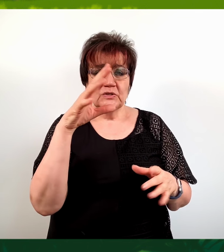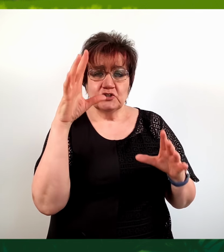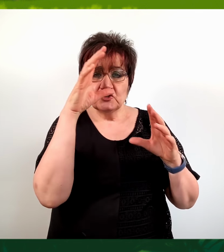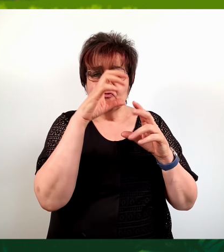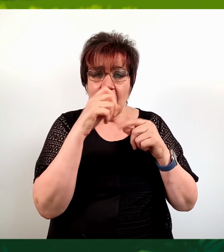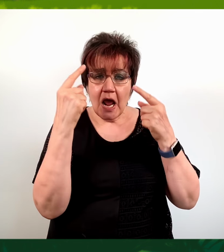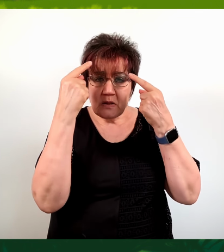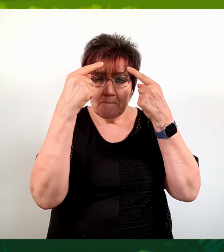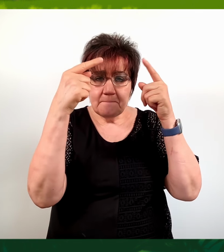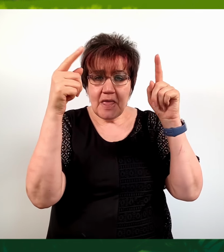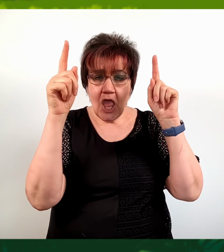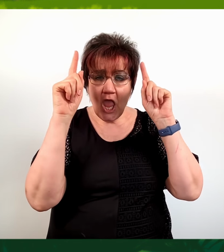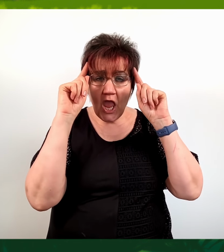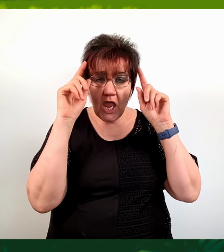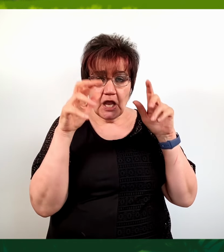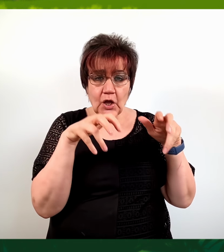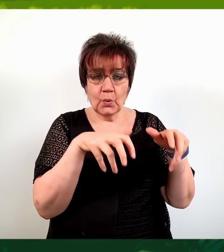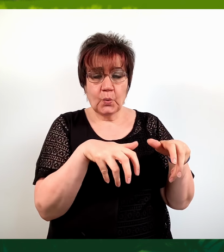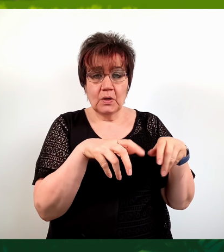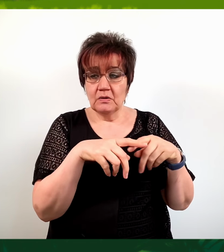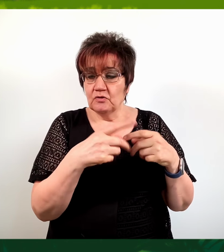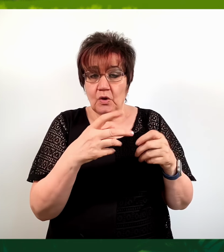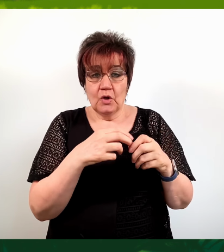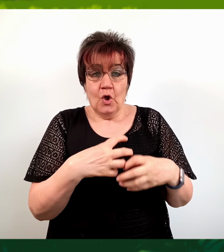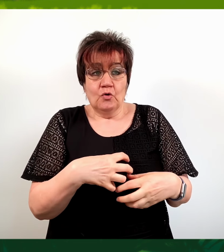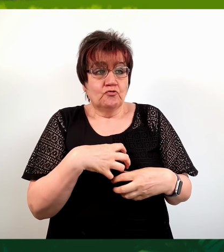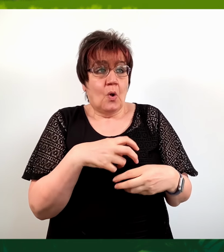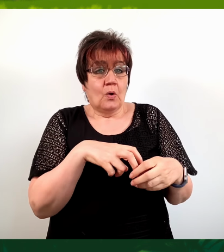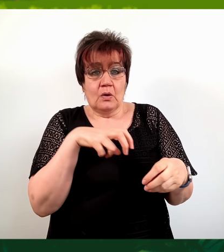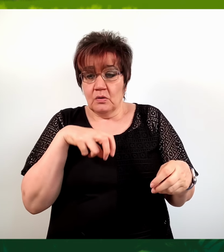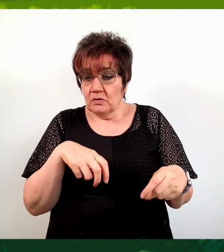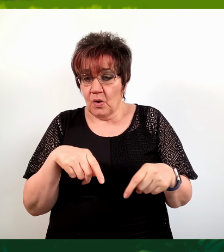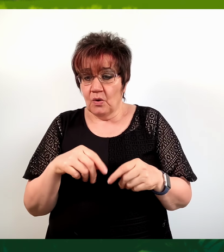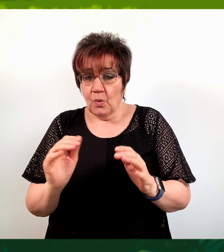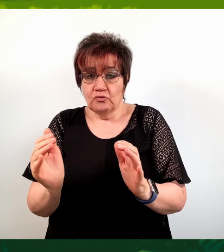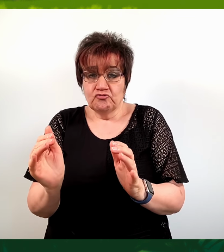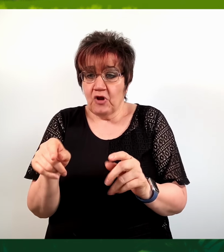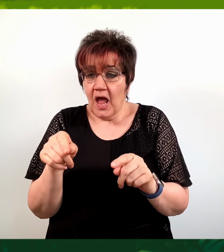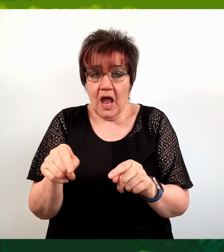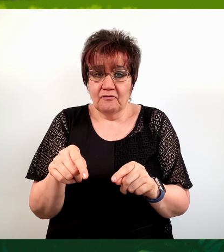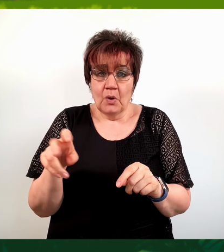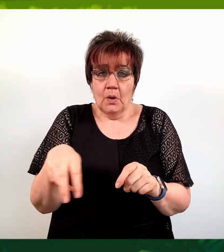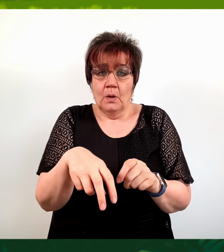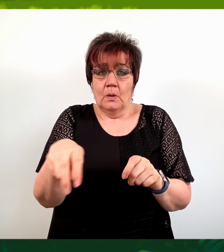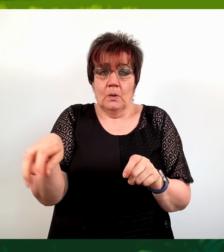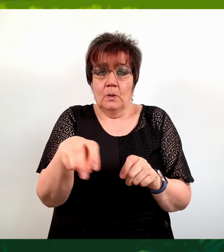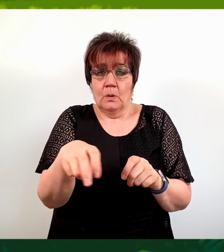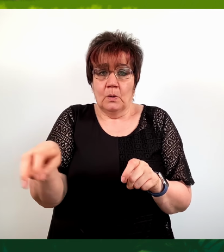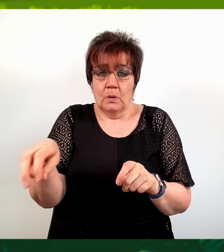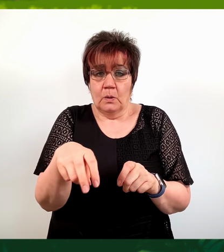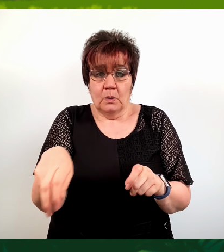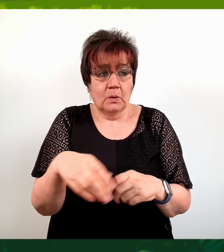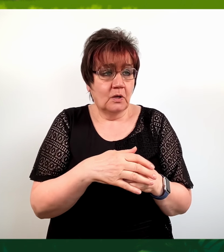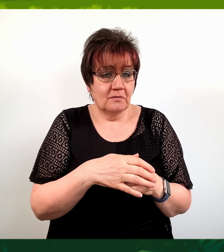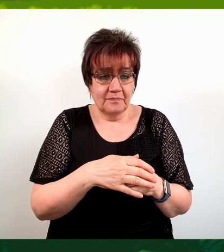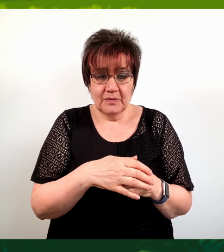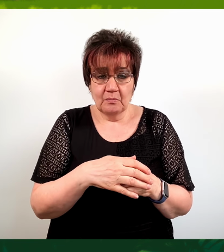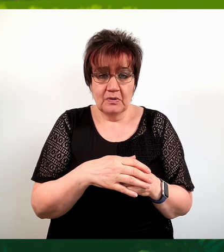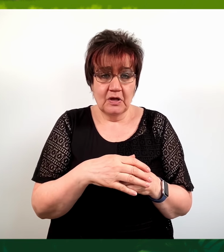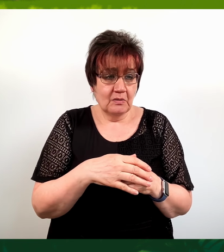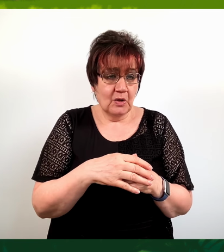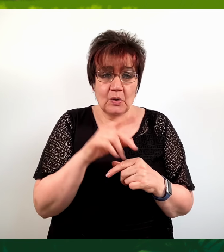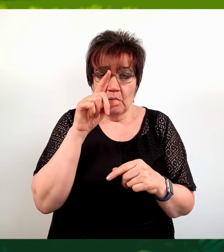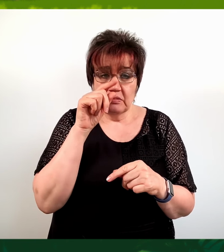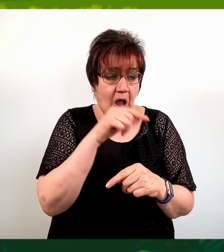schwarzer Bär. Vor lauter Schreck blökte das Schäfchen und lief aufgeregt hin und her. Das